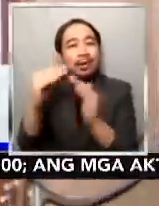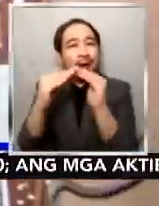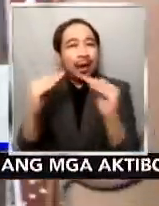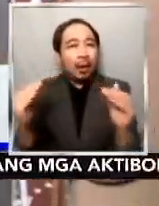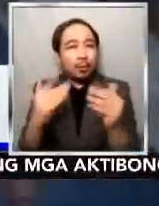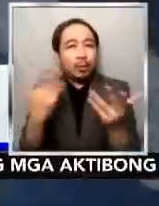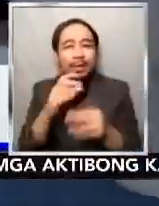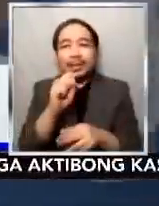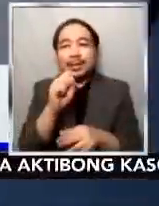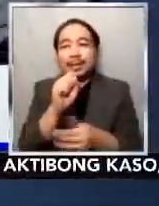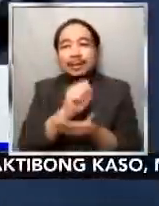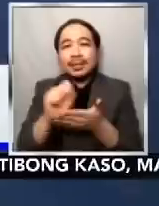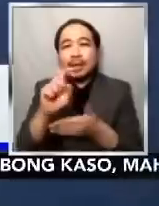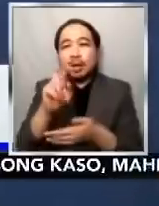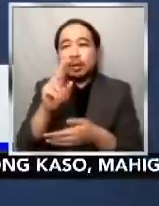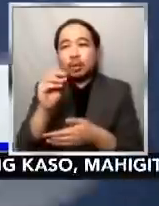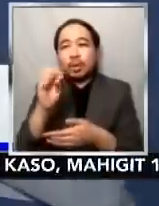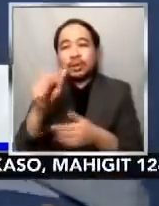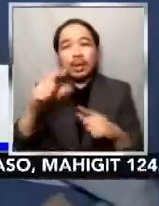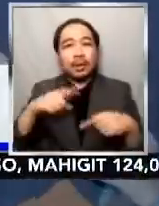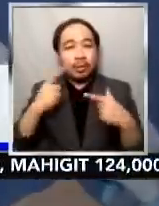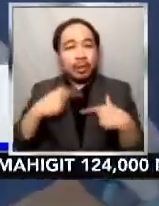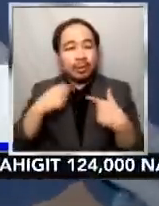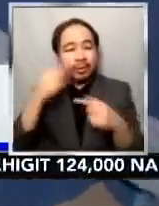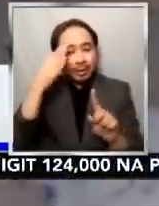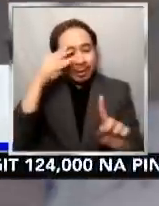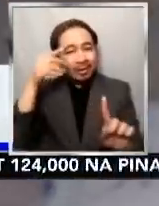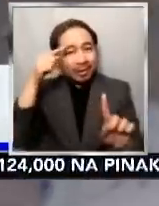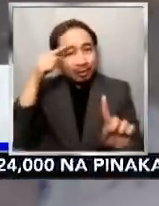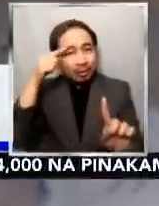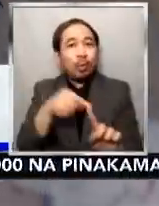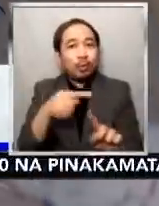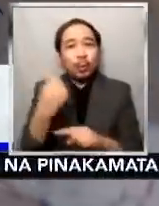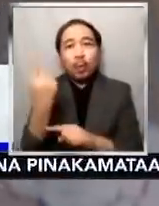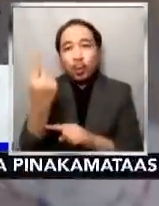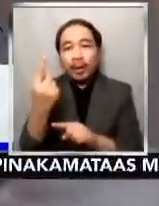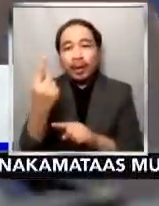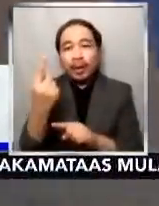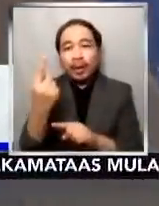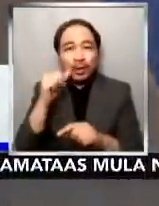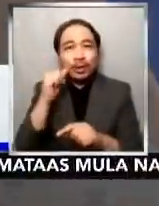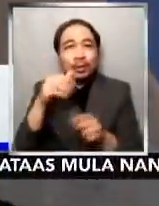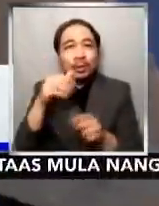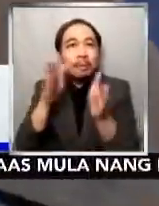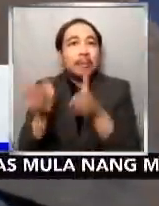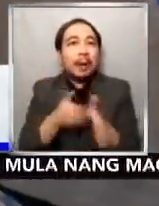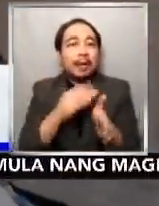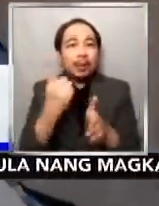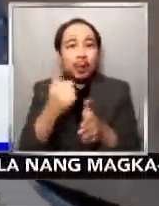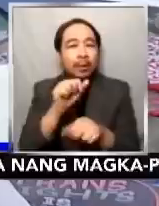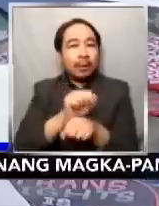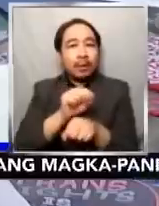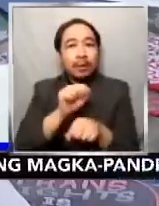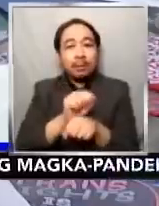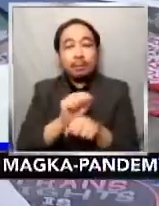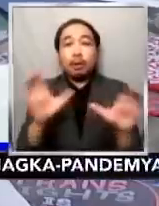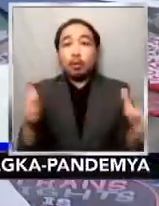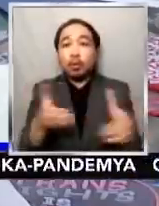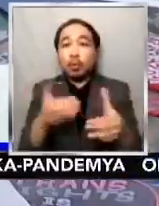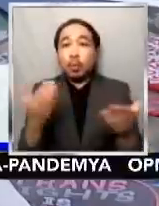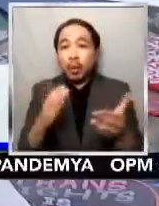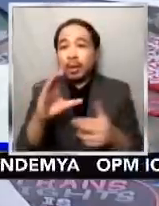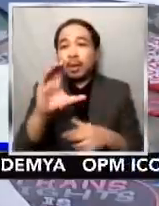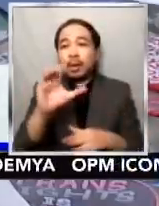Target ng operasyon si Marites Santos David alias Teacher Lali, organizer umano ng isang labor group sa Calabar Zone. Miyembro po